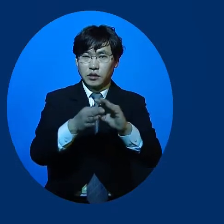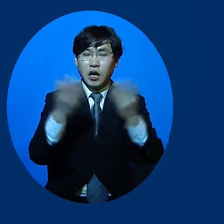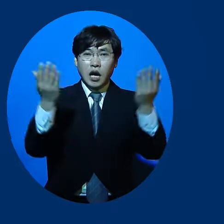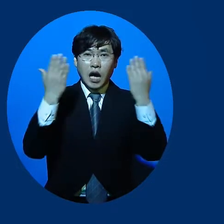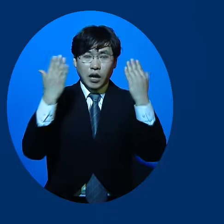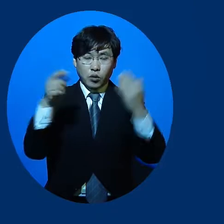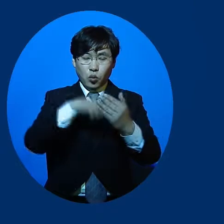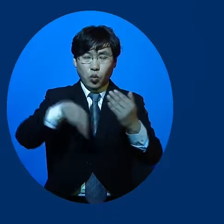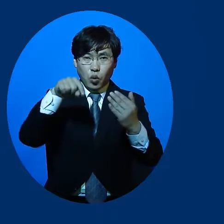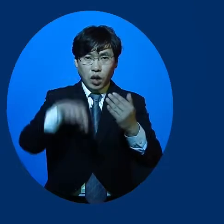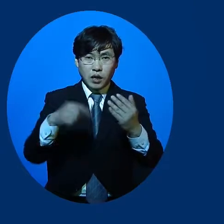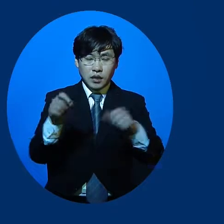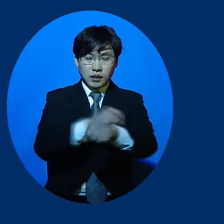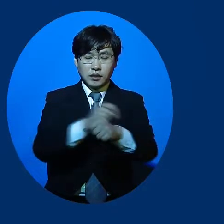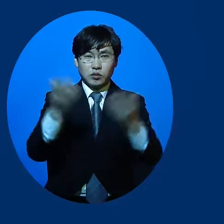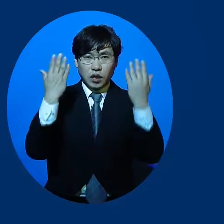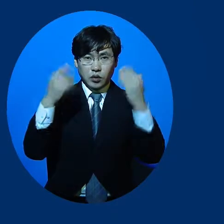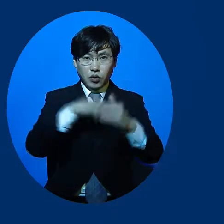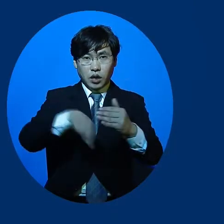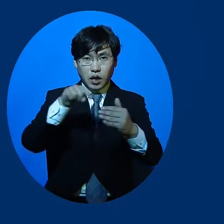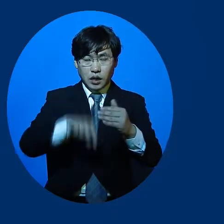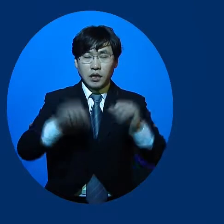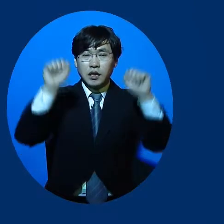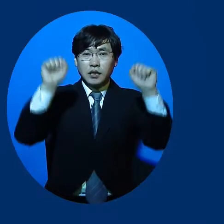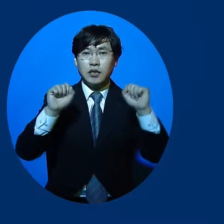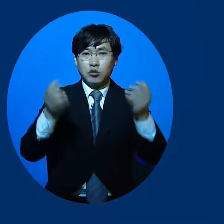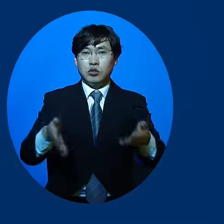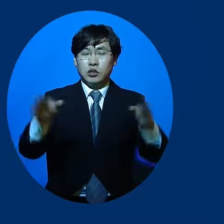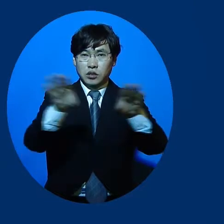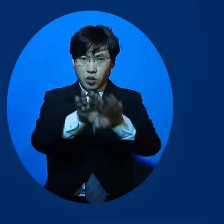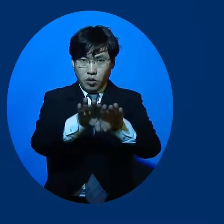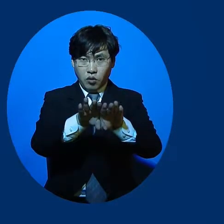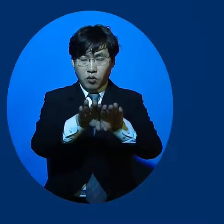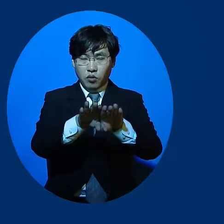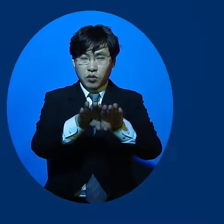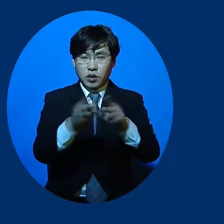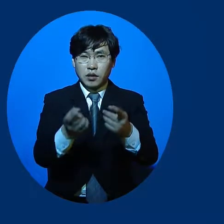체육시설 설치 확대를 위한 노력을 해야 합니다.